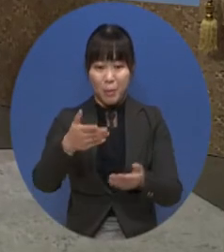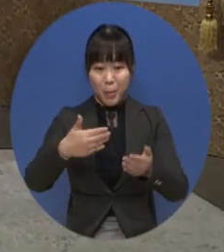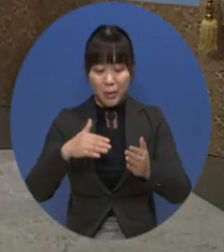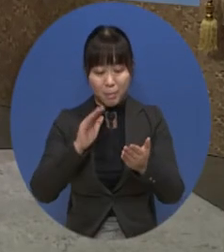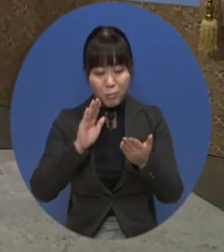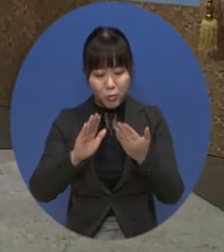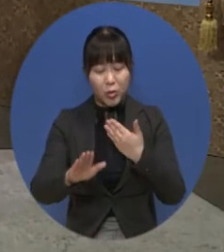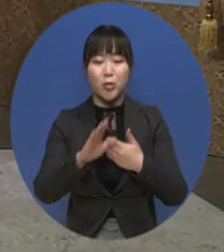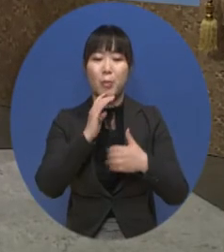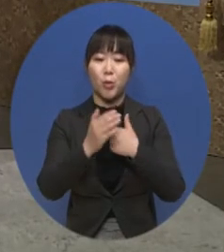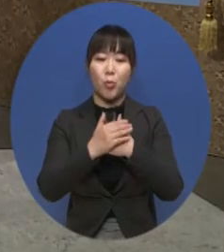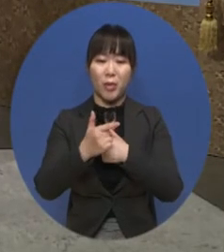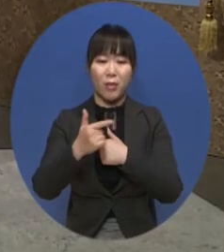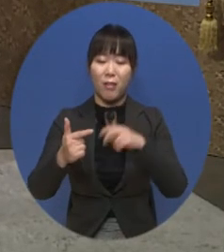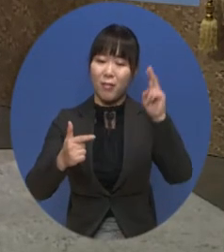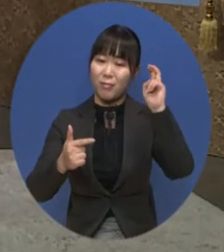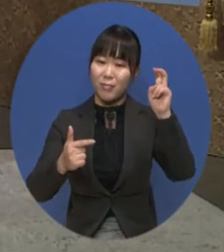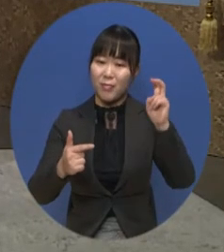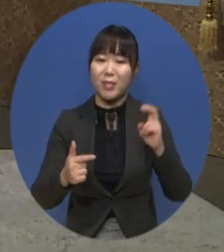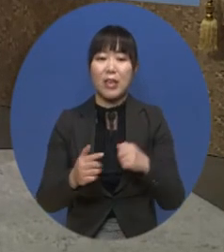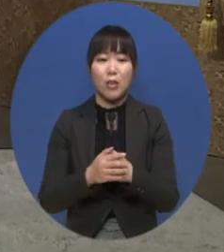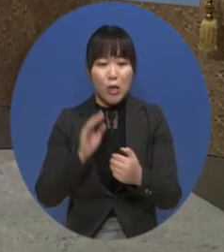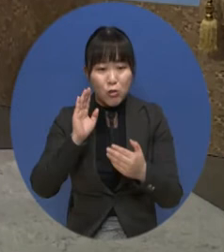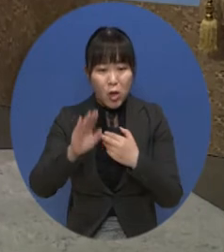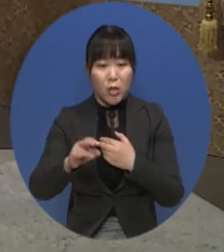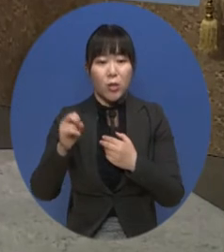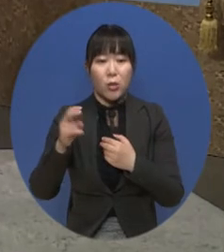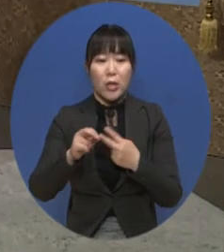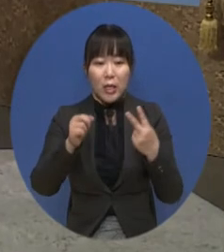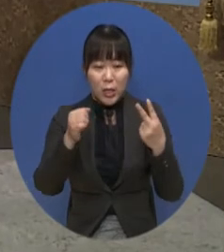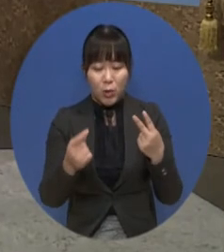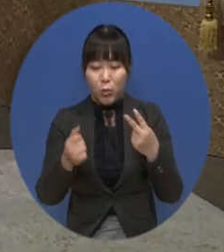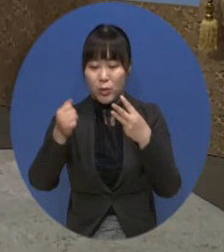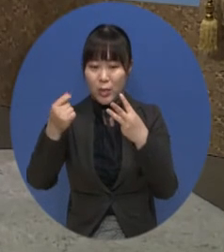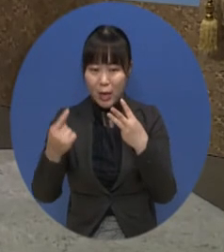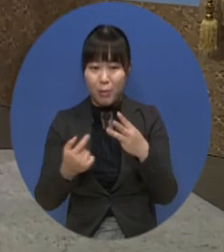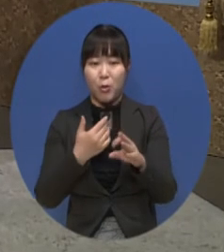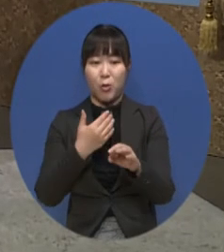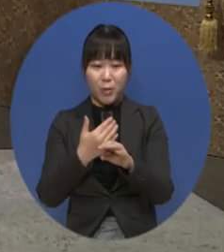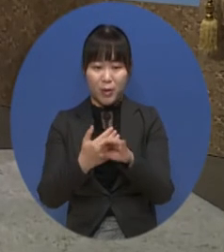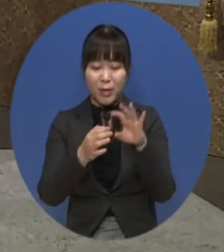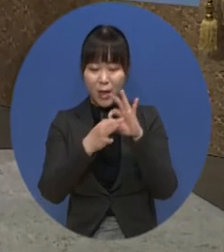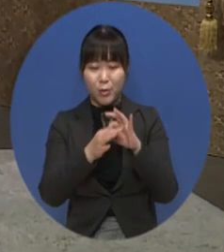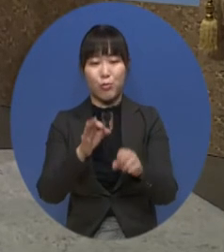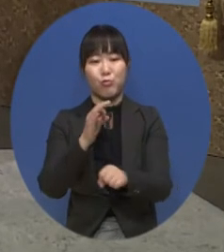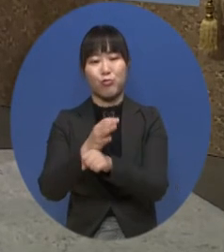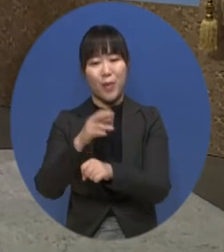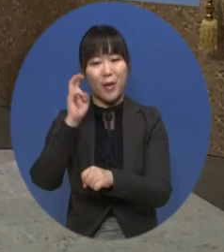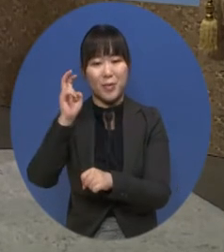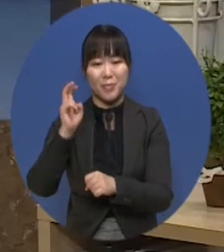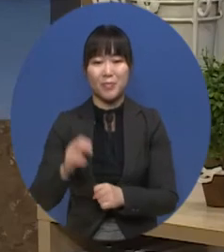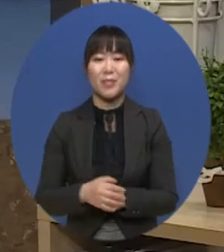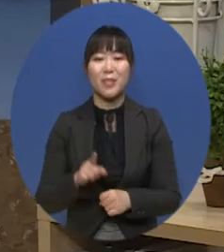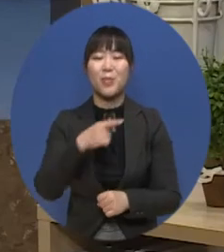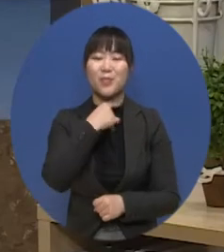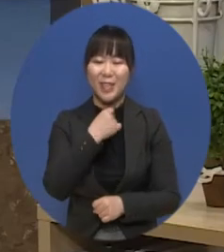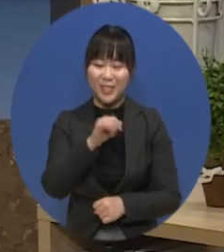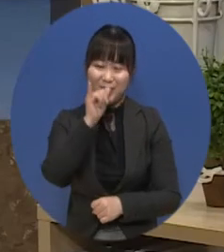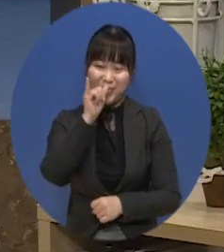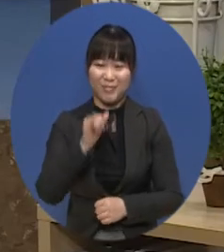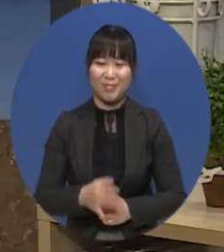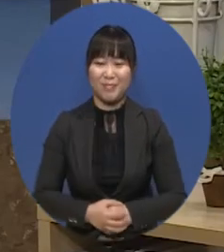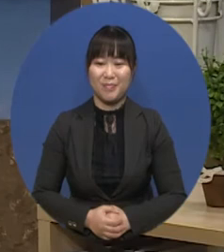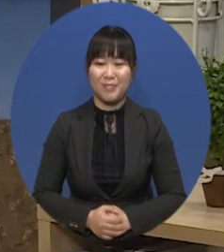분들이 좀 많이 도움이 되셨을 것 같기 그렇죠. 때문에도 2호가 나오고 3호가 나오면 맞습니다. 계속해서 예, 구매를 하실 것 그걸 노리게 같아서 됐습니다.